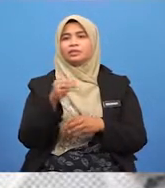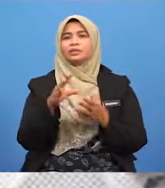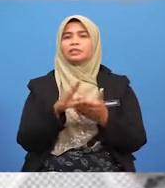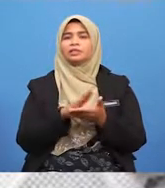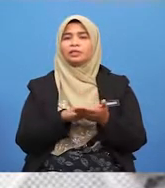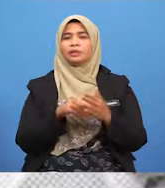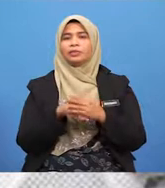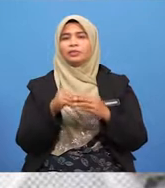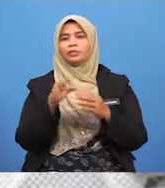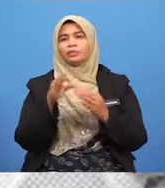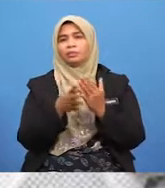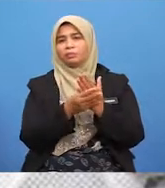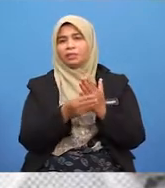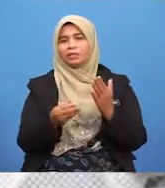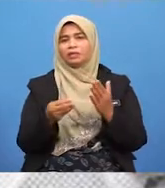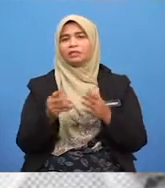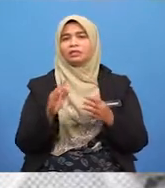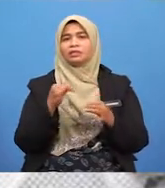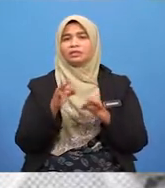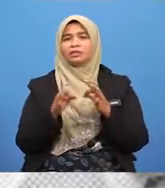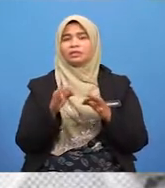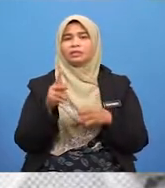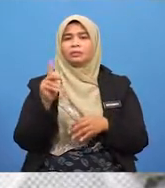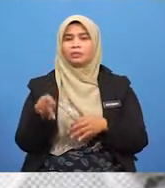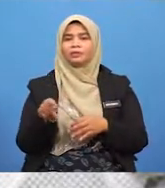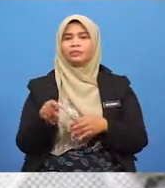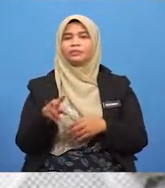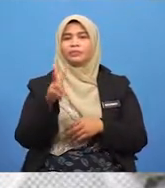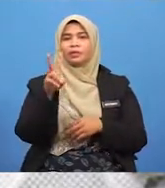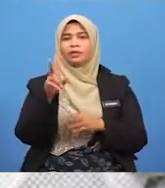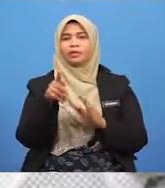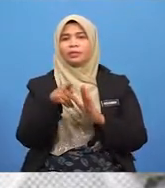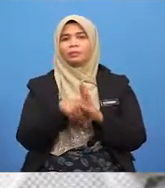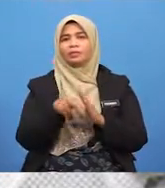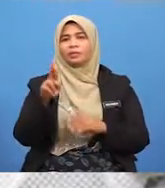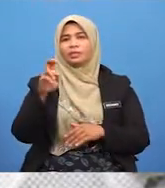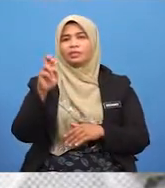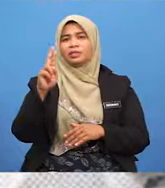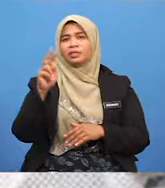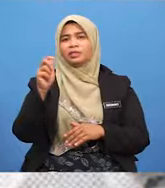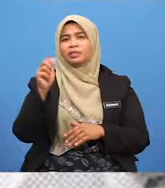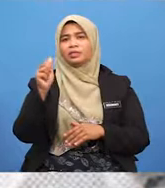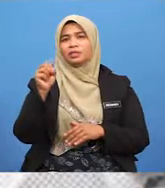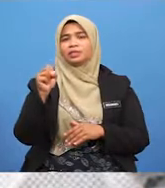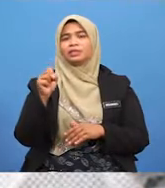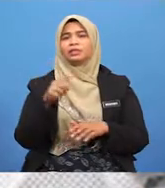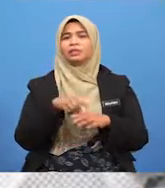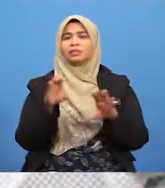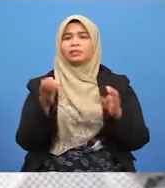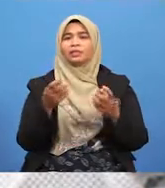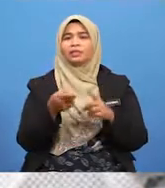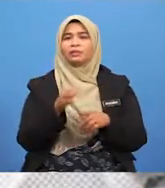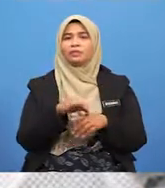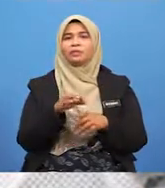apabila perlu yang kedua ialah peretas peretas diperbuat daripada